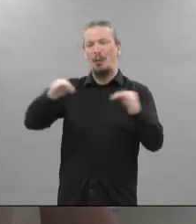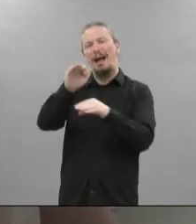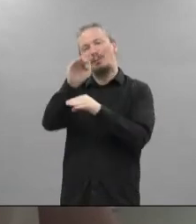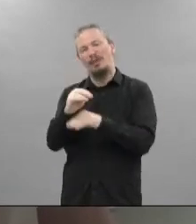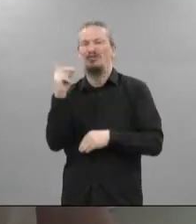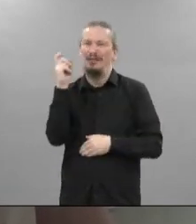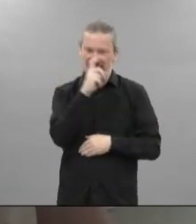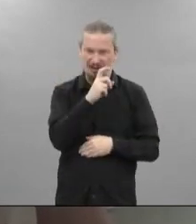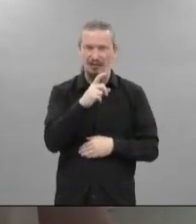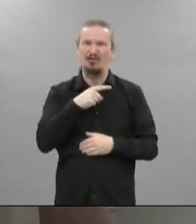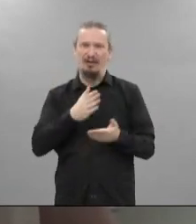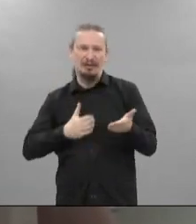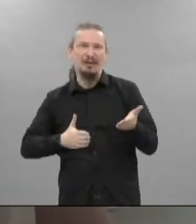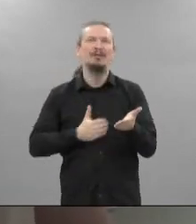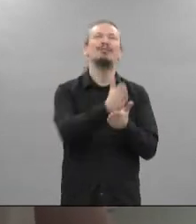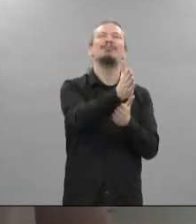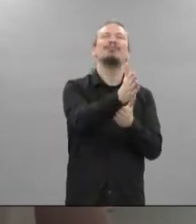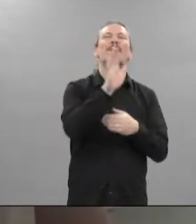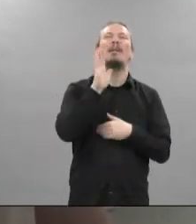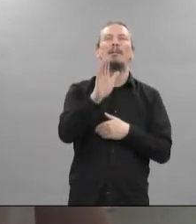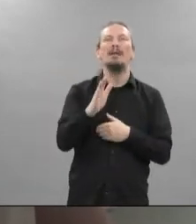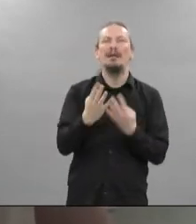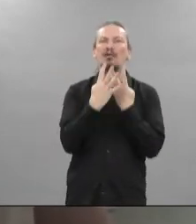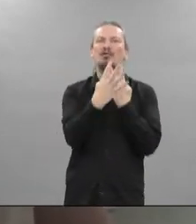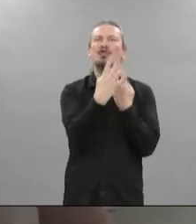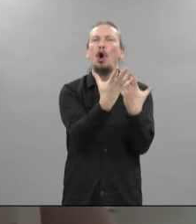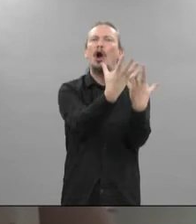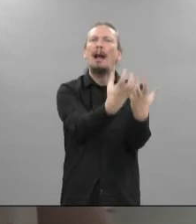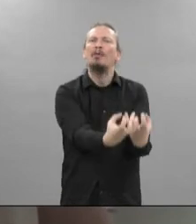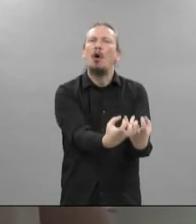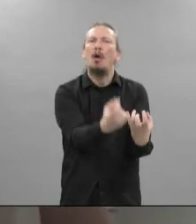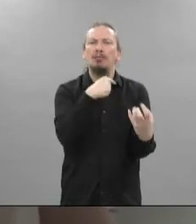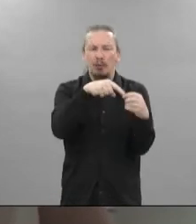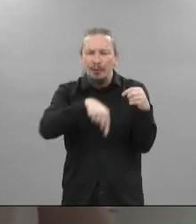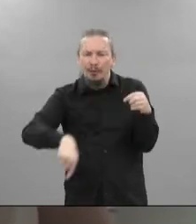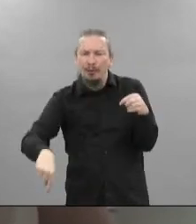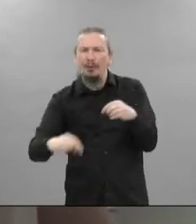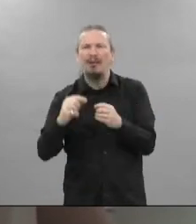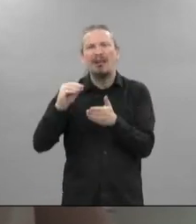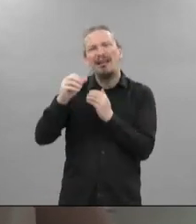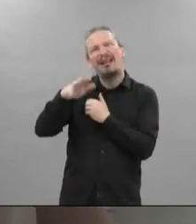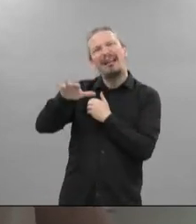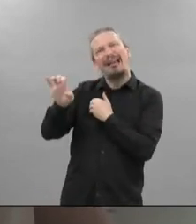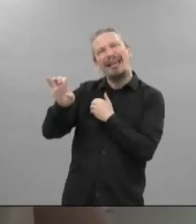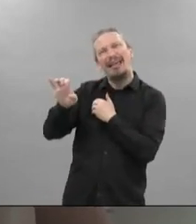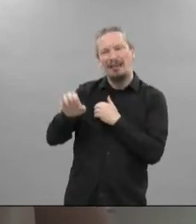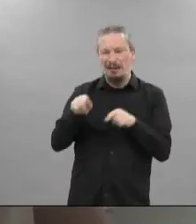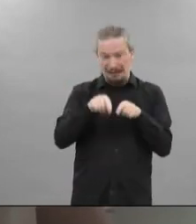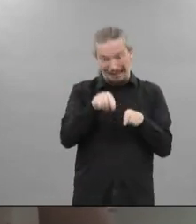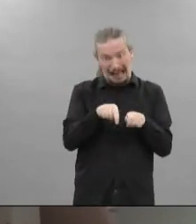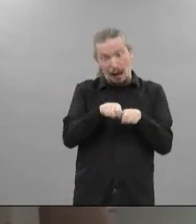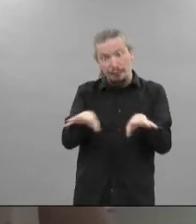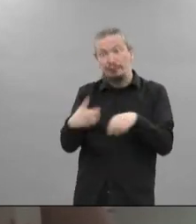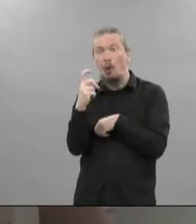Une partie du tracé traverse l'aire d'alimentation des champs captants de la nappe de la Craie, qui représente 40% de l'alimentation en eau potable de la